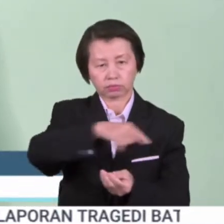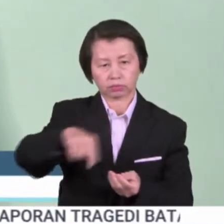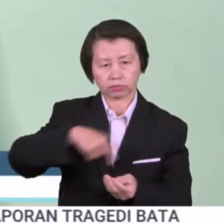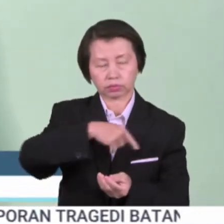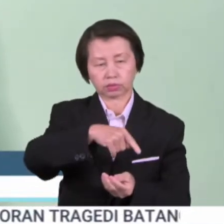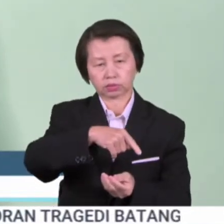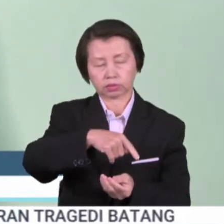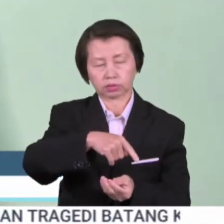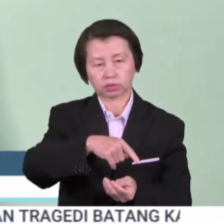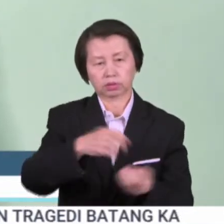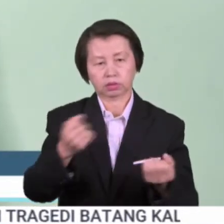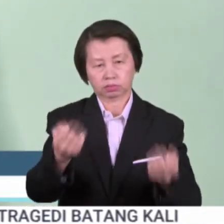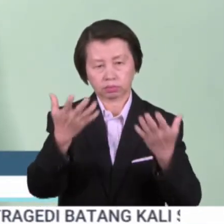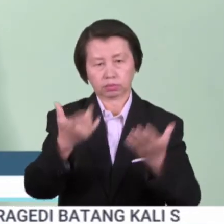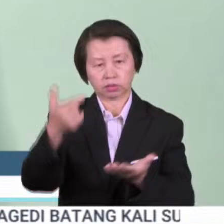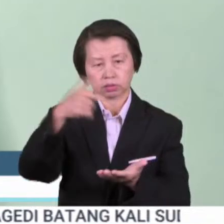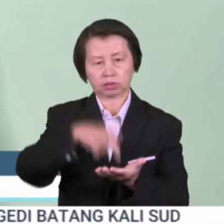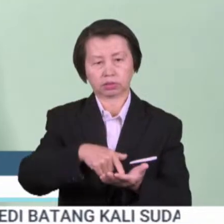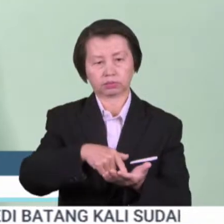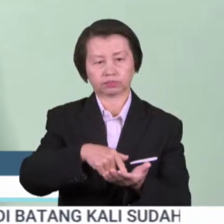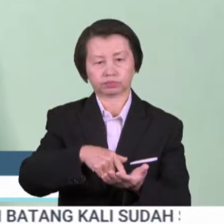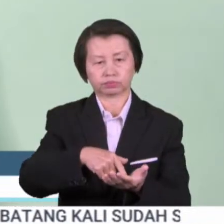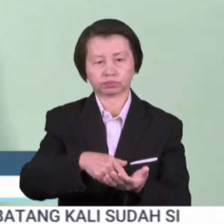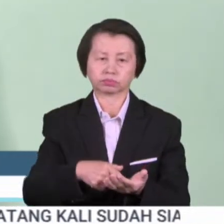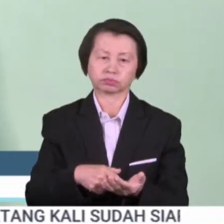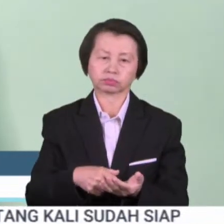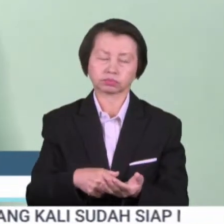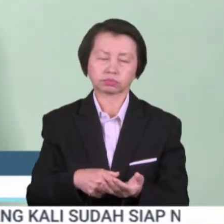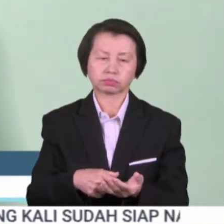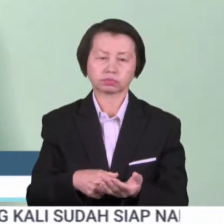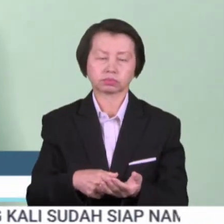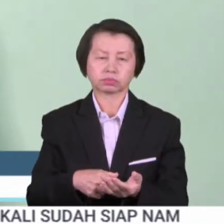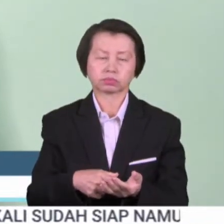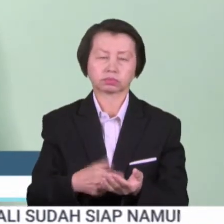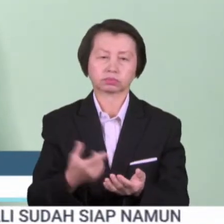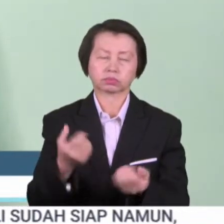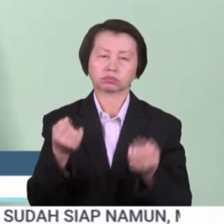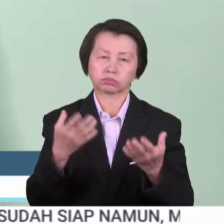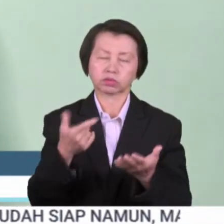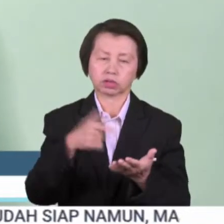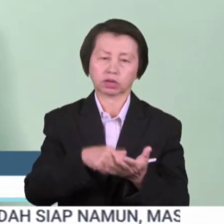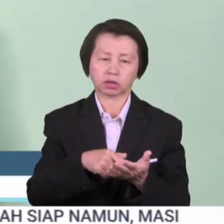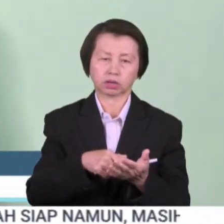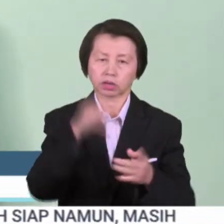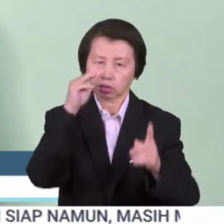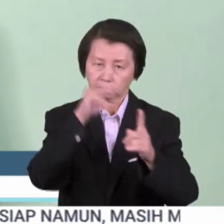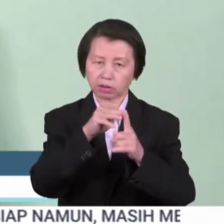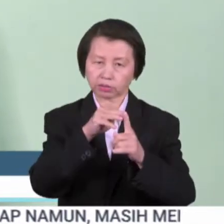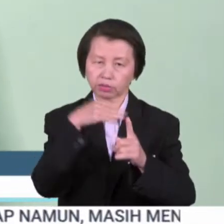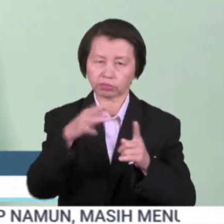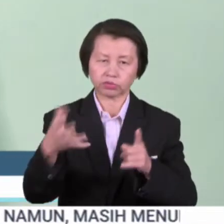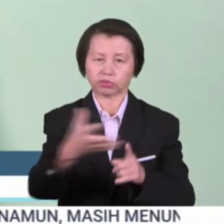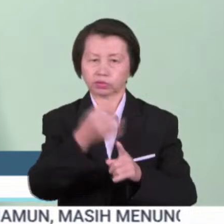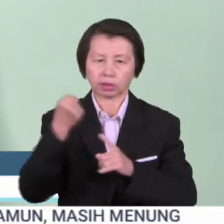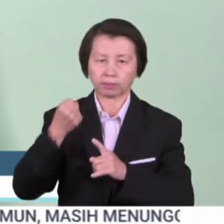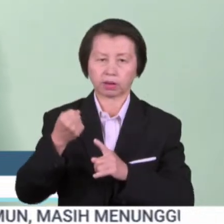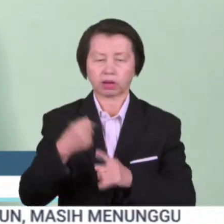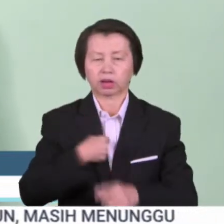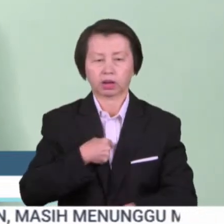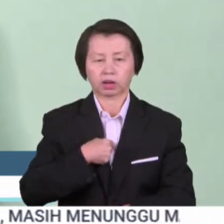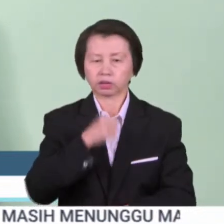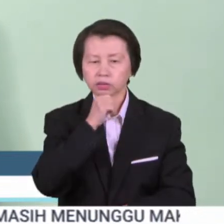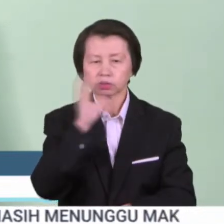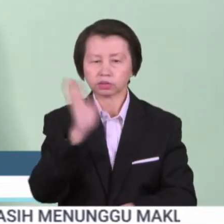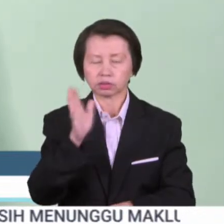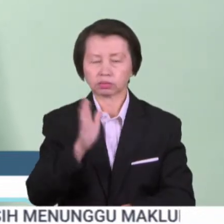so banyak lagi mata yang kena dikutip so Saya tidak boleh